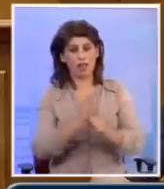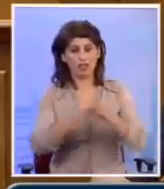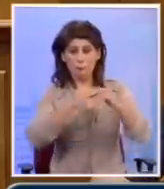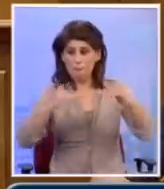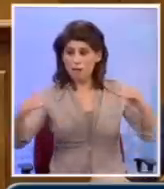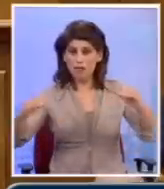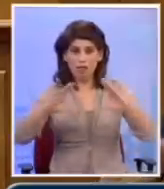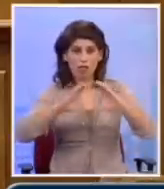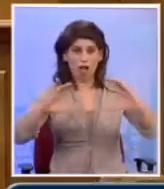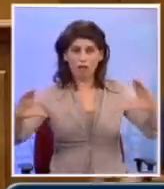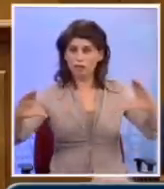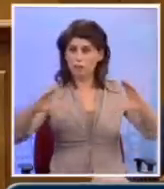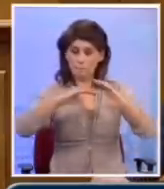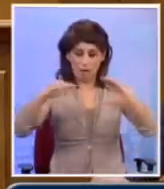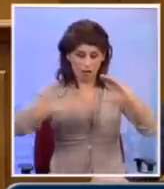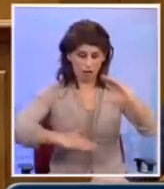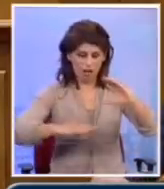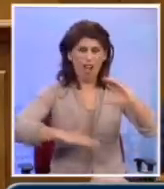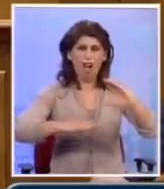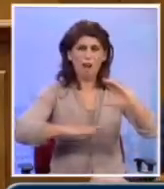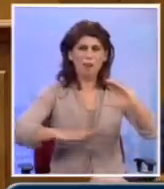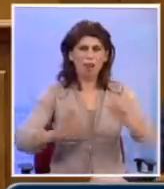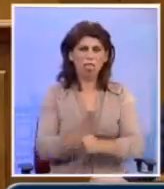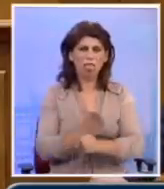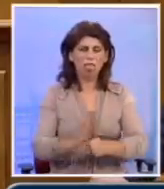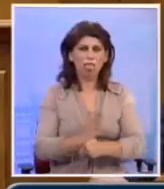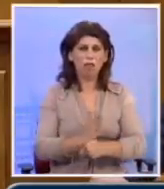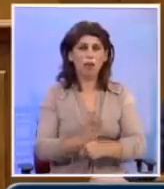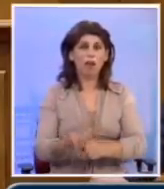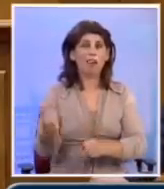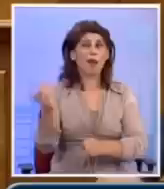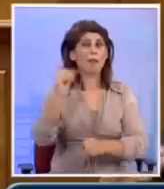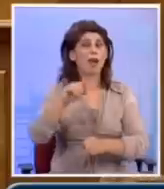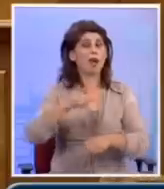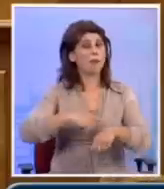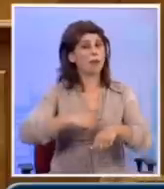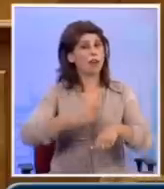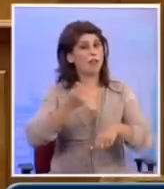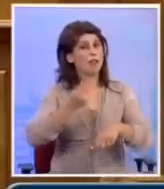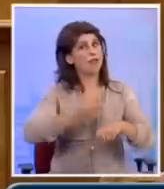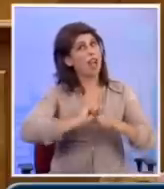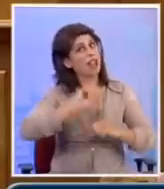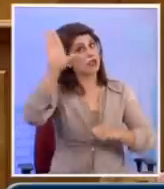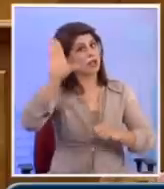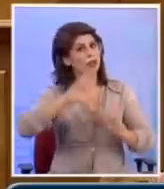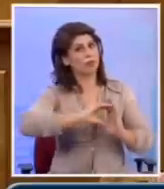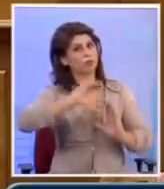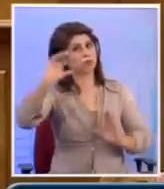στη χώρα μας, καταρακώθηκαν τα χαμηλά εισοδήματα, κάποιοι άλλοι όμως πρόλαβαν και έβγαλαν τα λεφτά τους στο εξωτερικό.